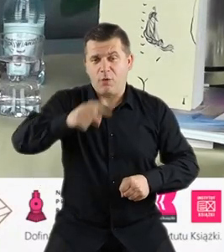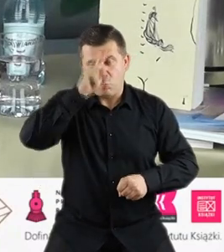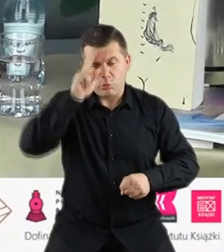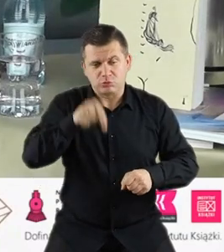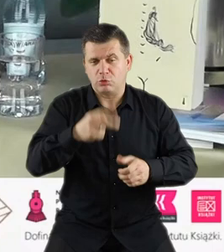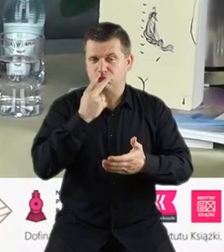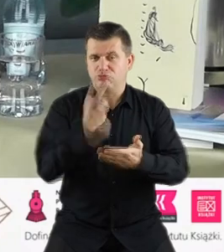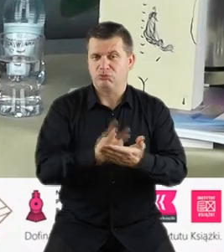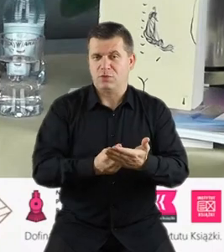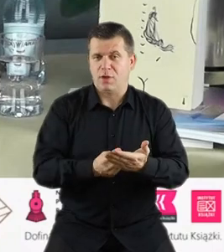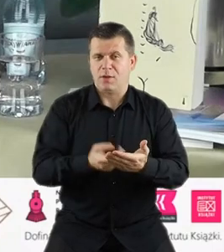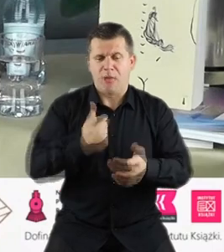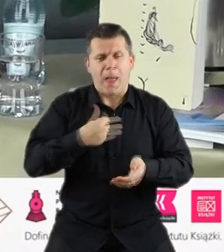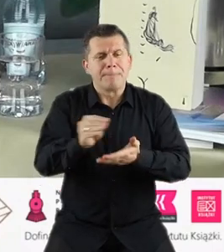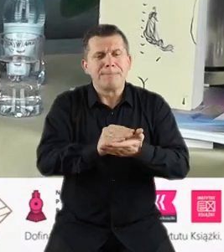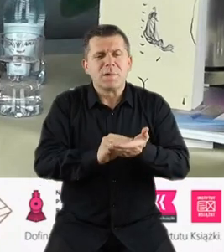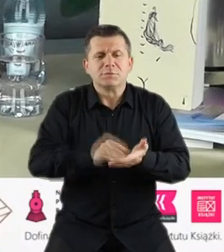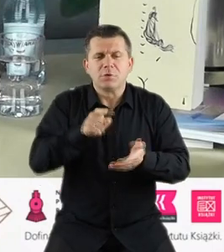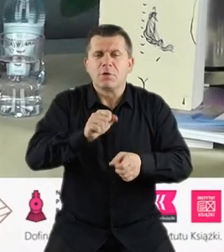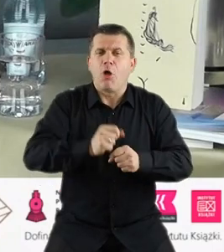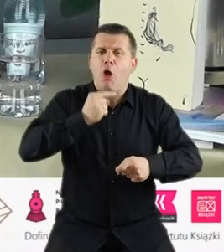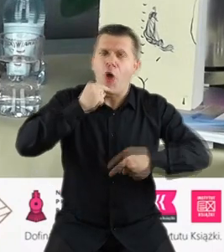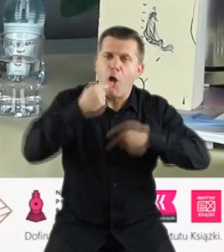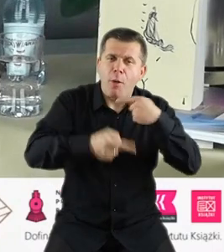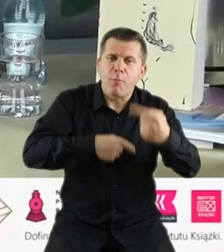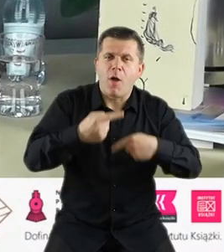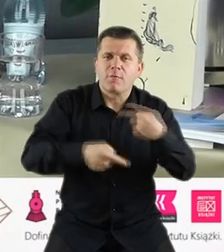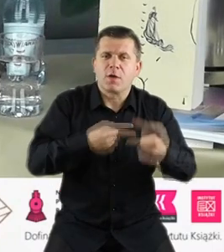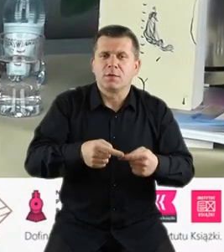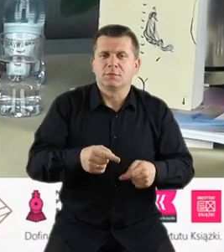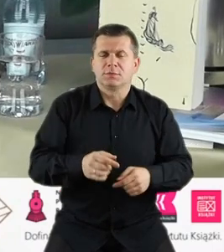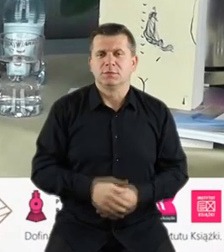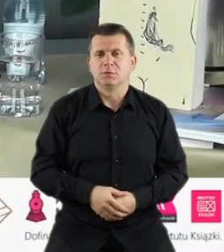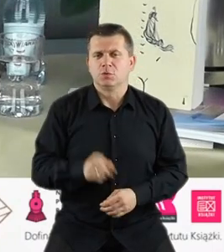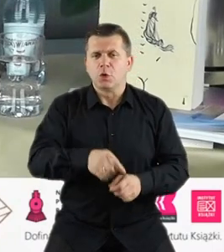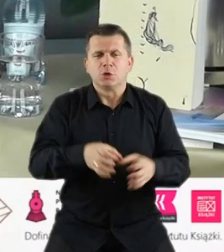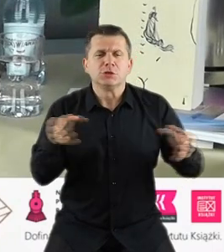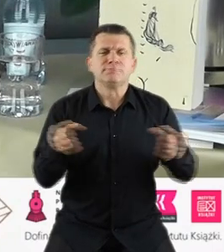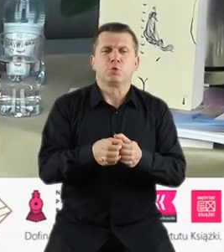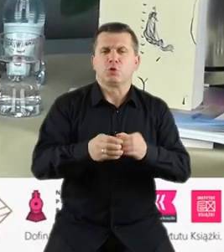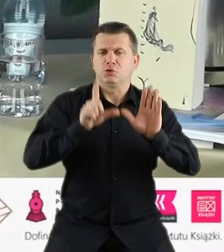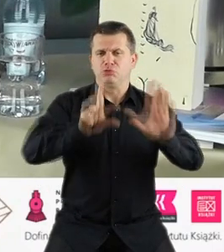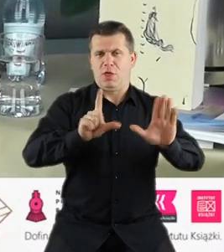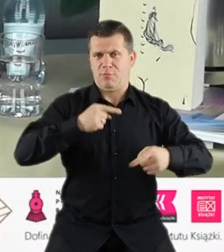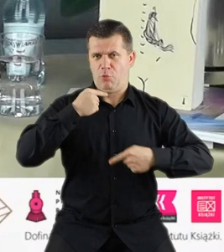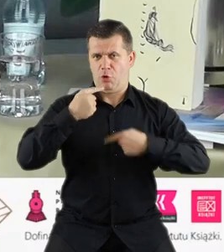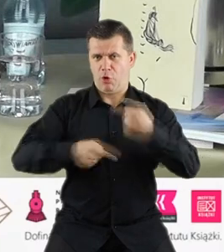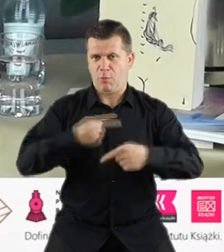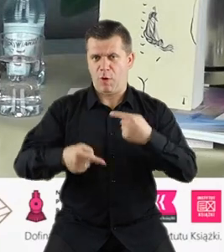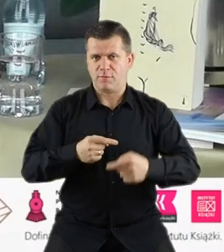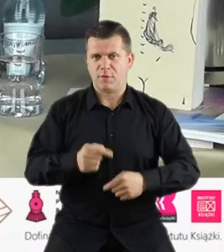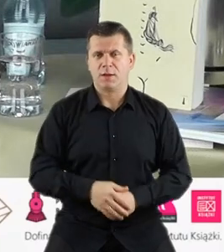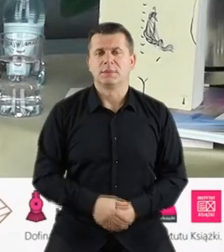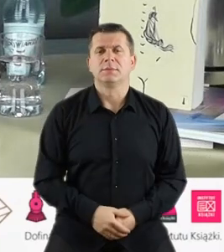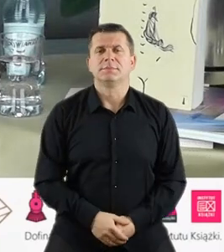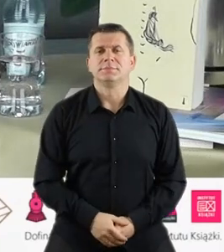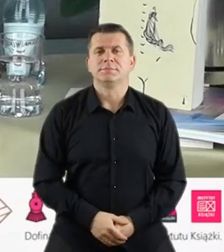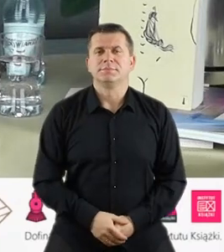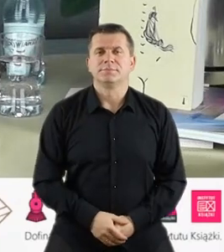czytelnicy to czytają. Natomiast ja pisałam to jako opowiadania i stoję na stanowisku, że to jest zbiór 7 opowiadań połączonych pewnymi